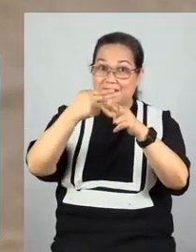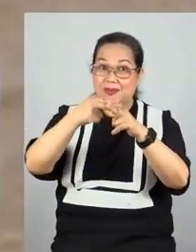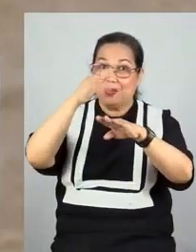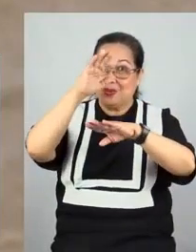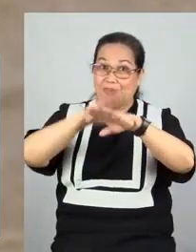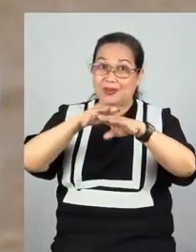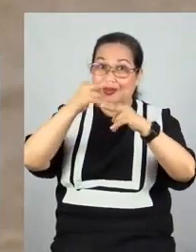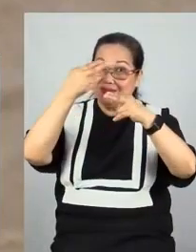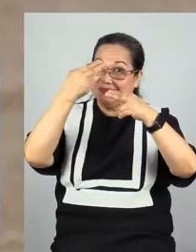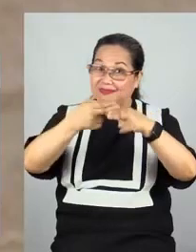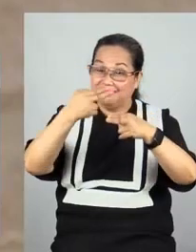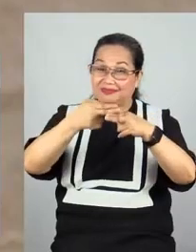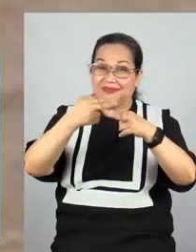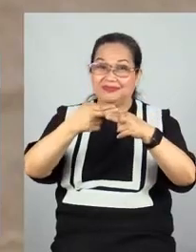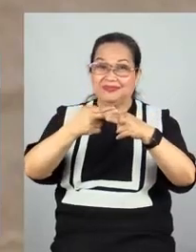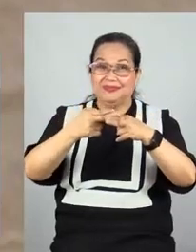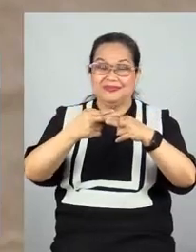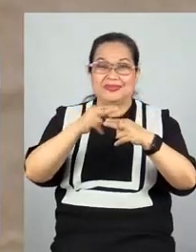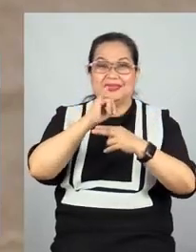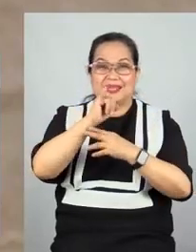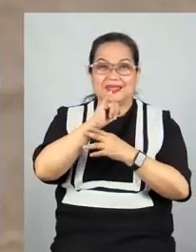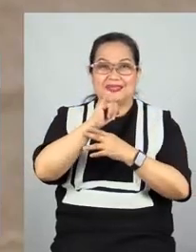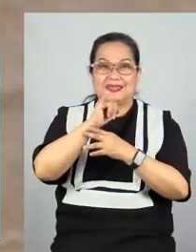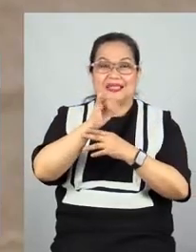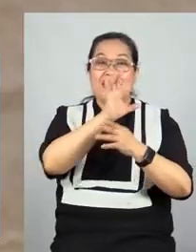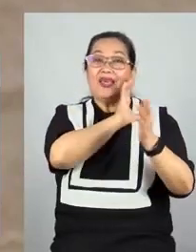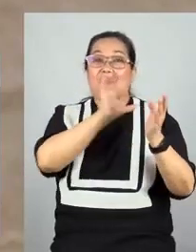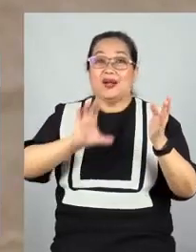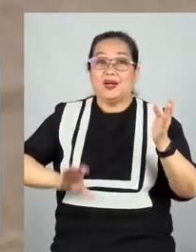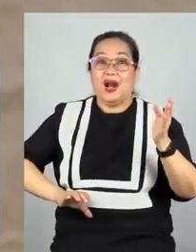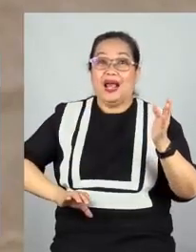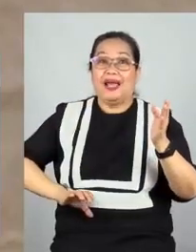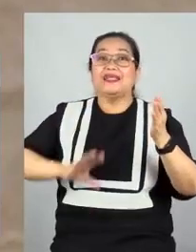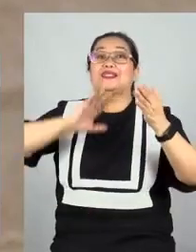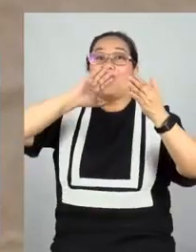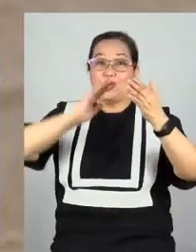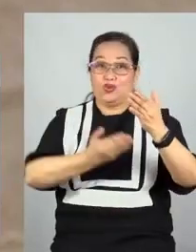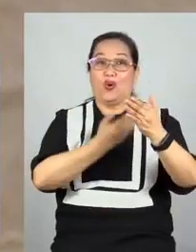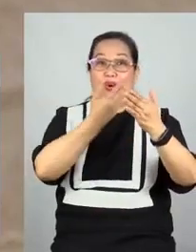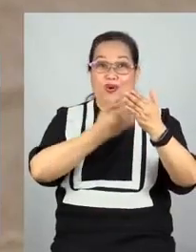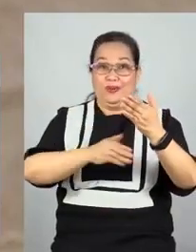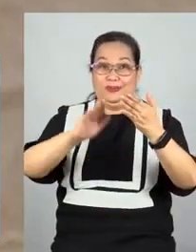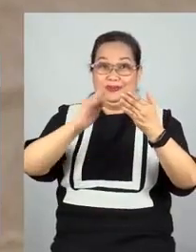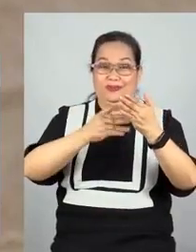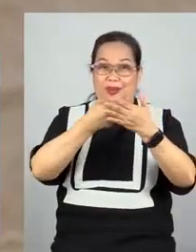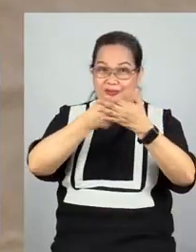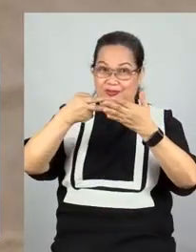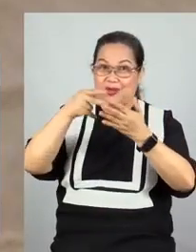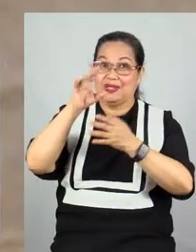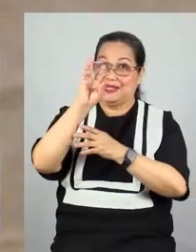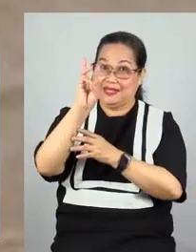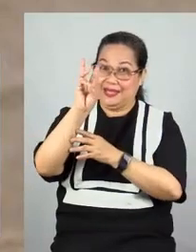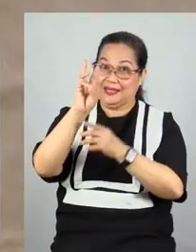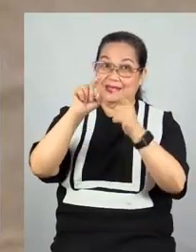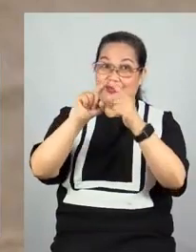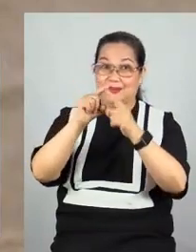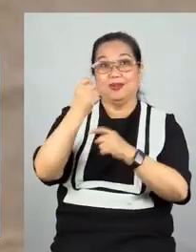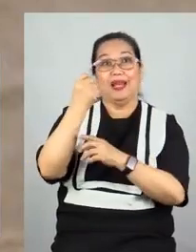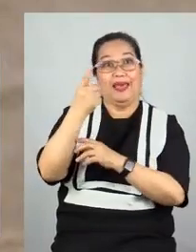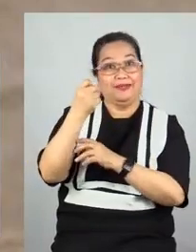ibang mananampalataya is the Christ hymn, lalo na yung verses 6 to